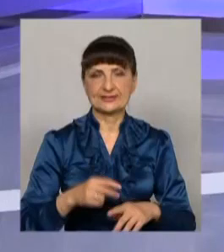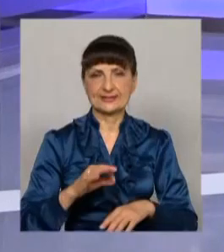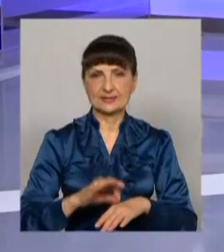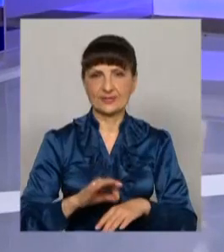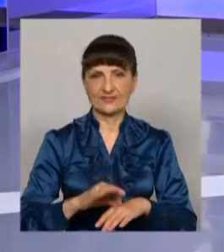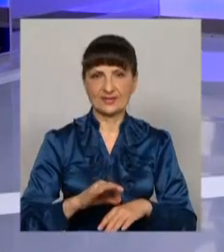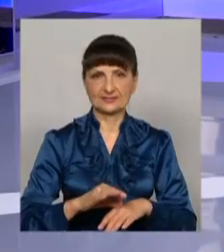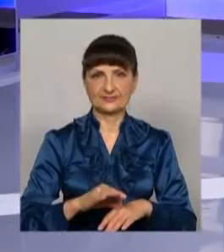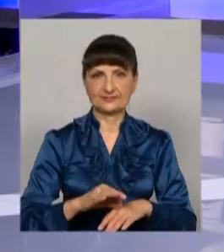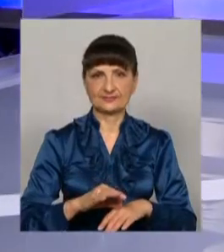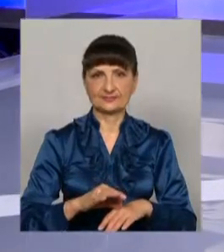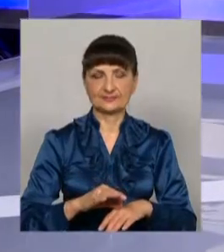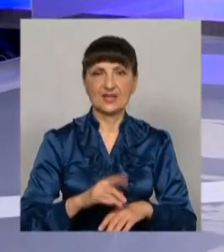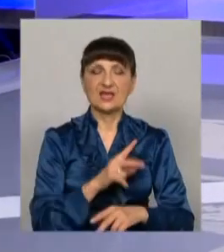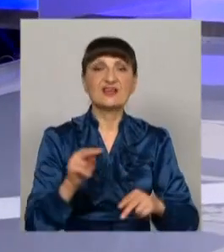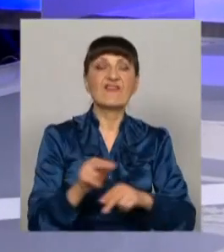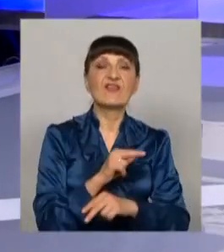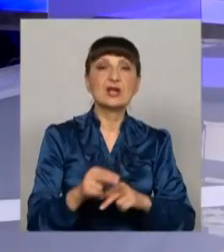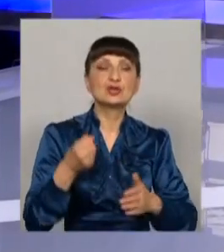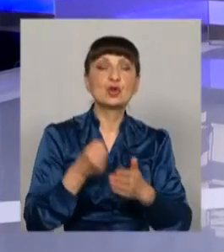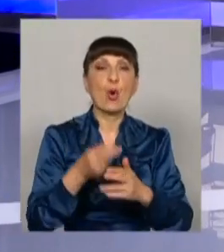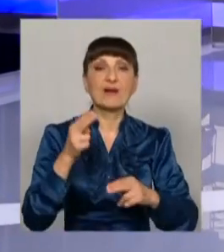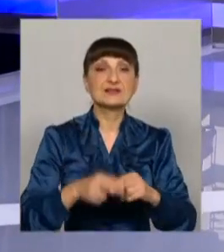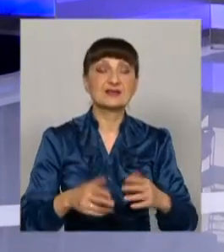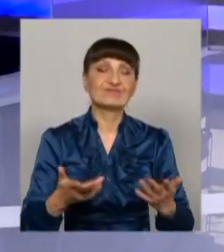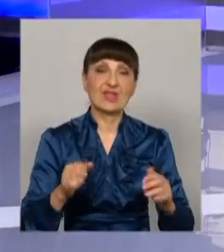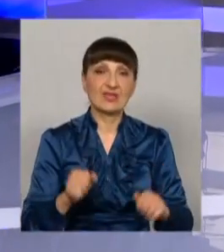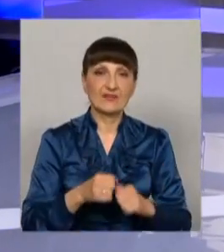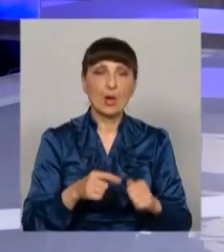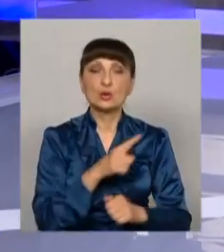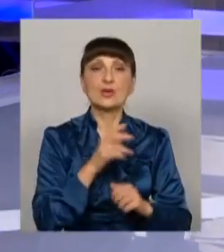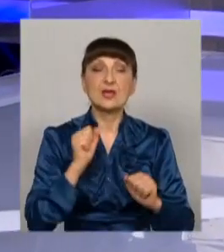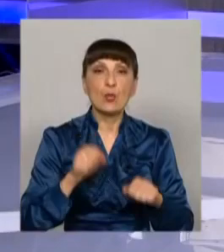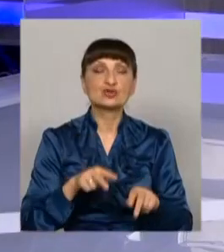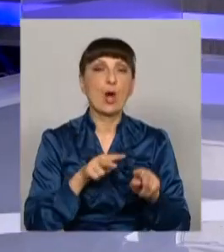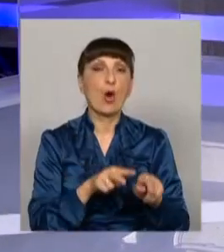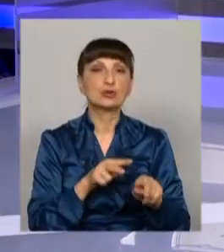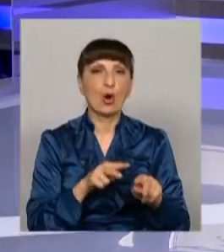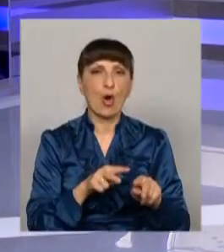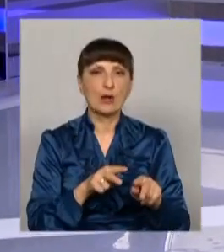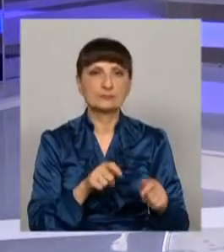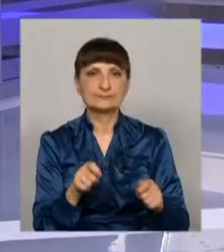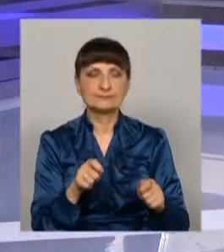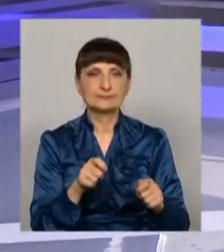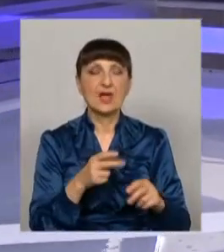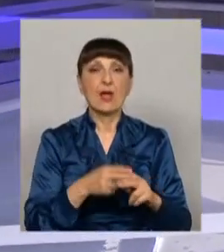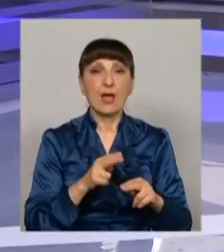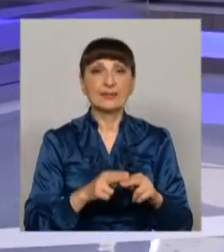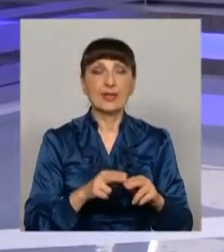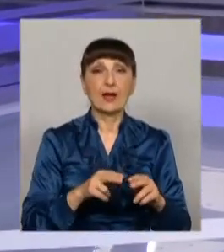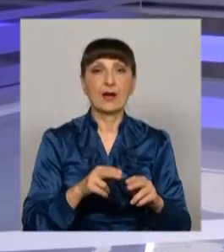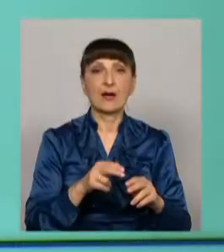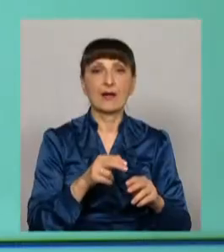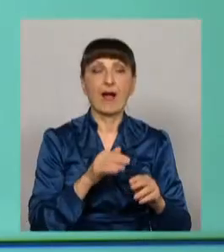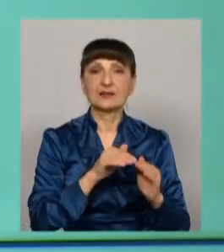это хронические заболевания. Их вылечить нельзя, но их можно контролировать. Контроль – это есть ремиссия